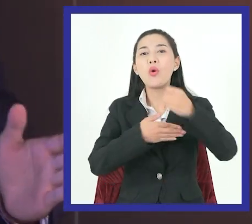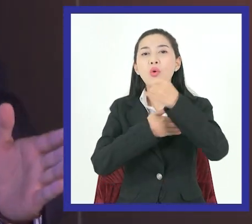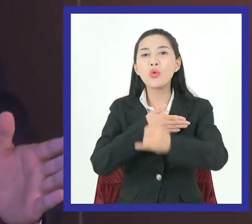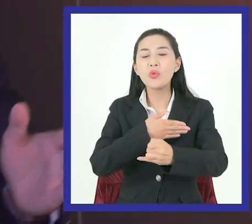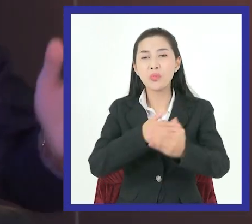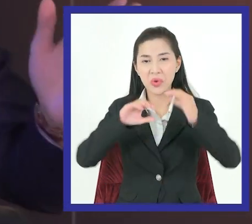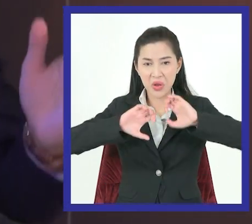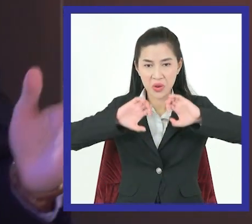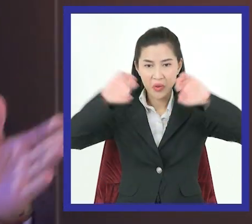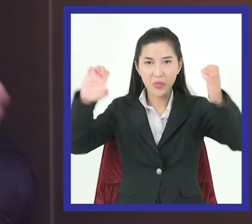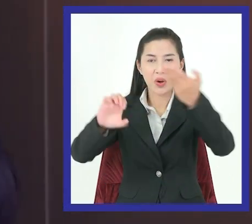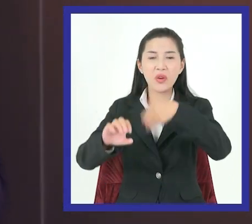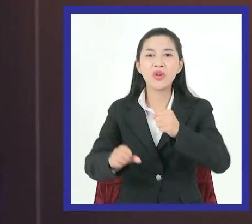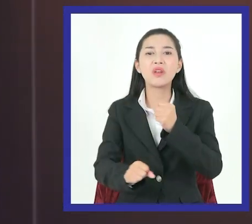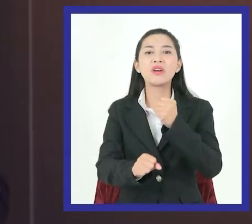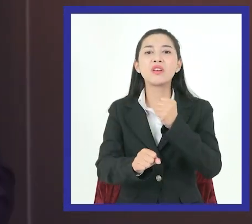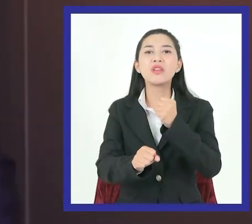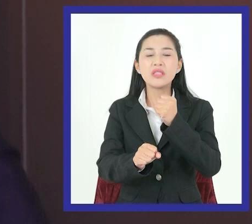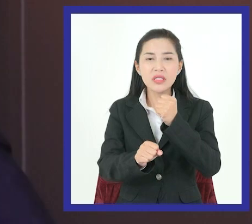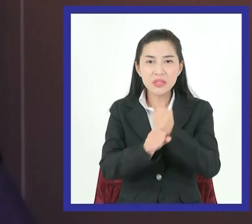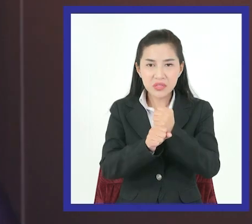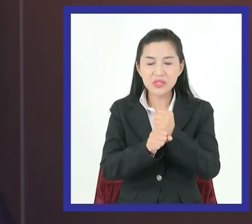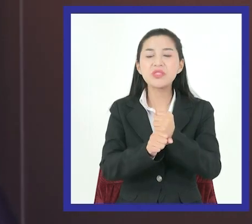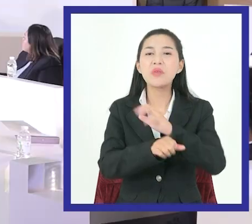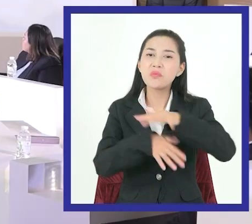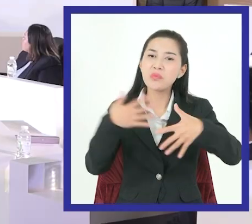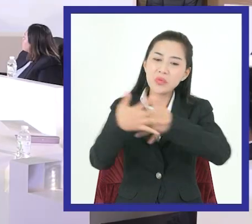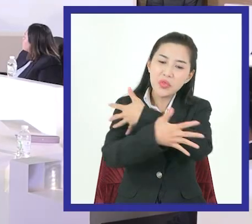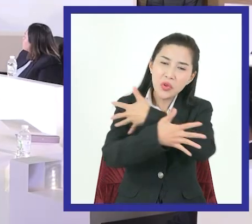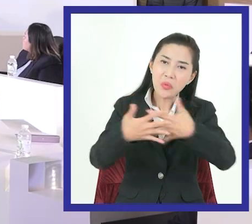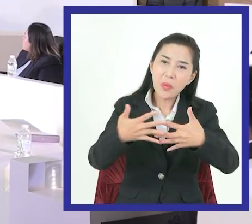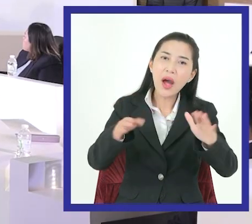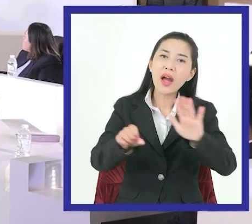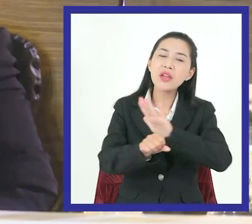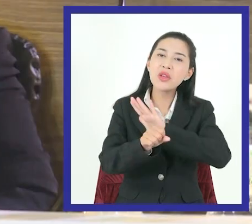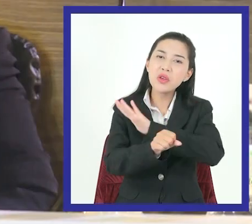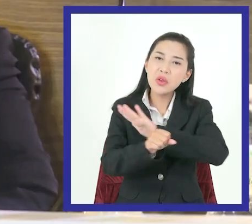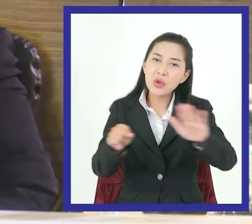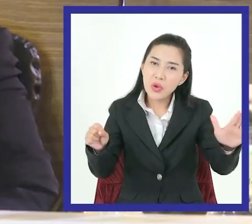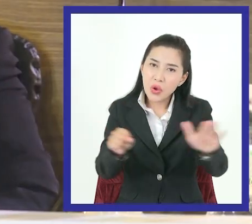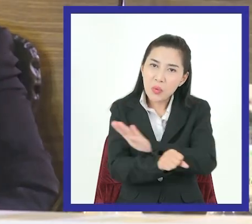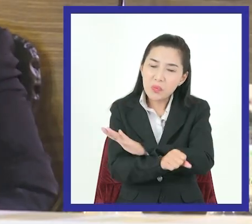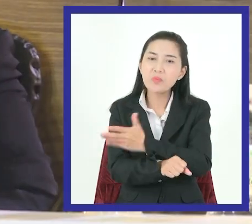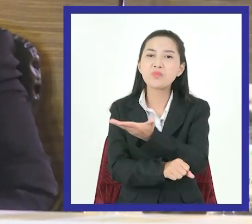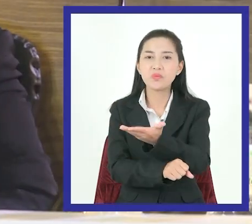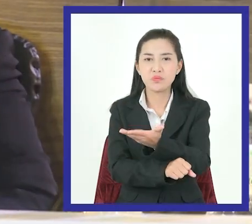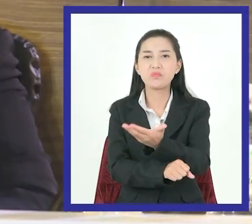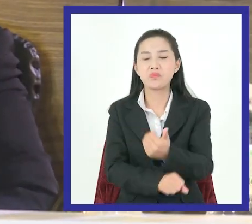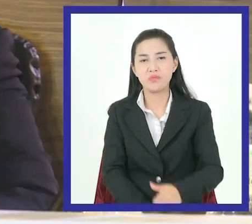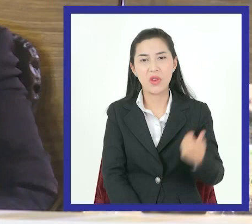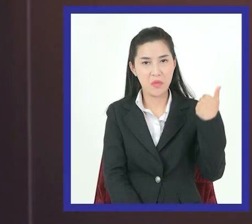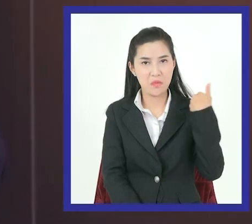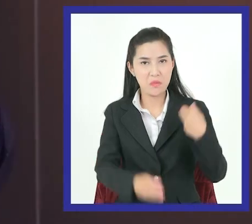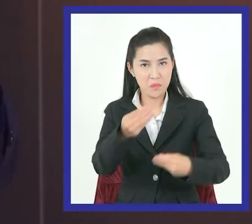รัฐบาลของท่านคงทำทุกนโยบายเสร็จหมดแล้วและอีกท่านอีกอย่างนึงครับท่านเรื่อง